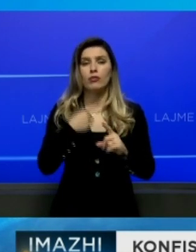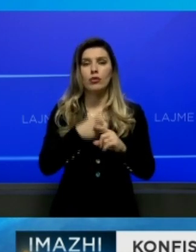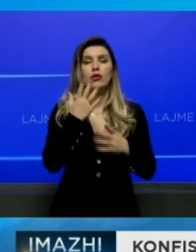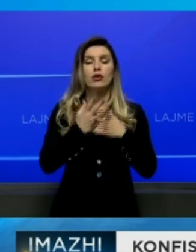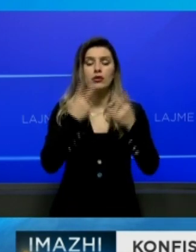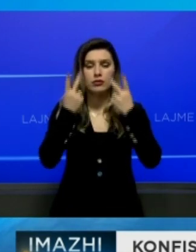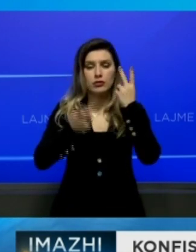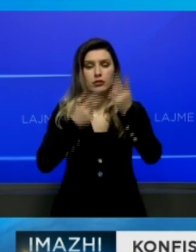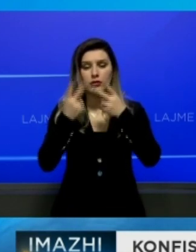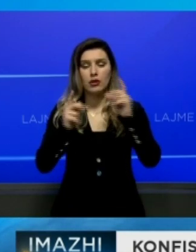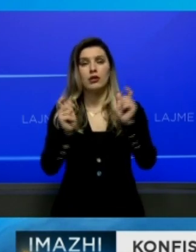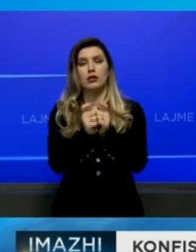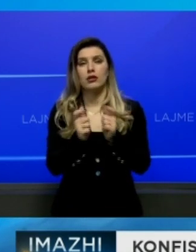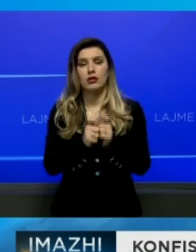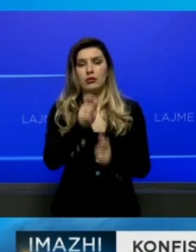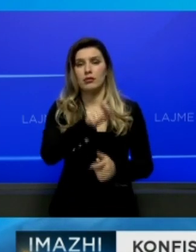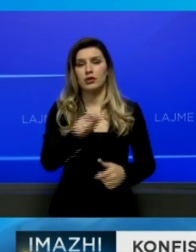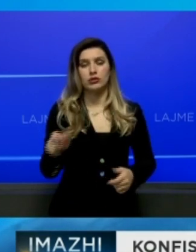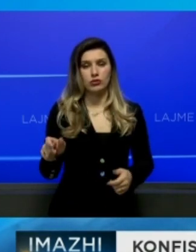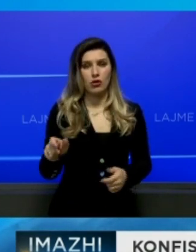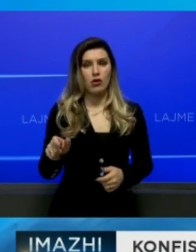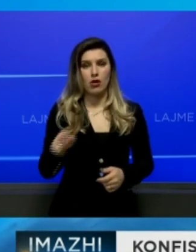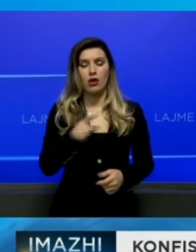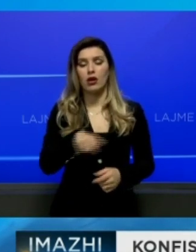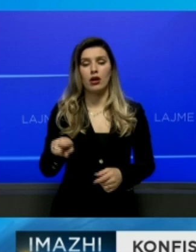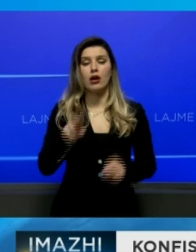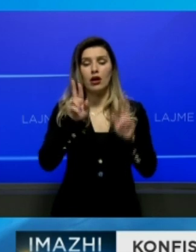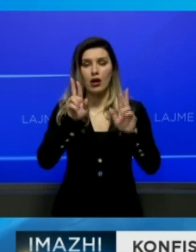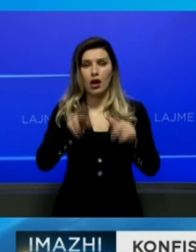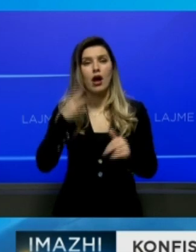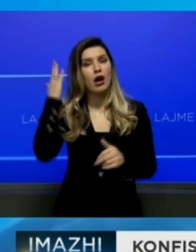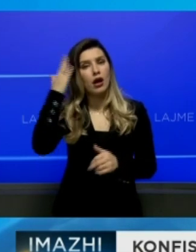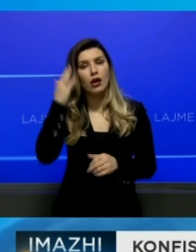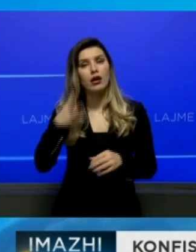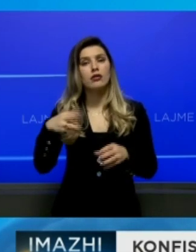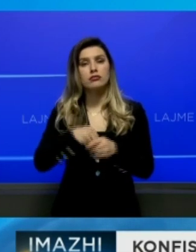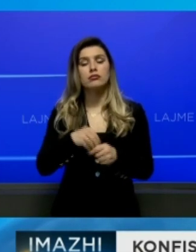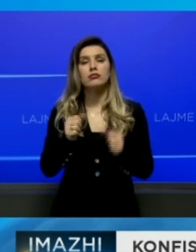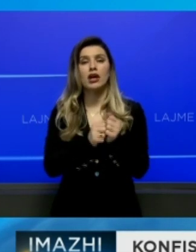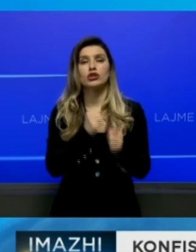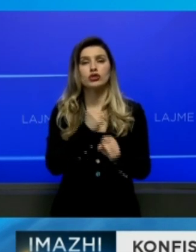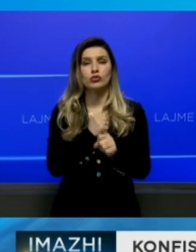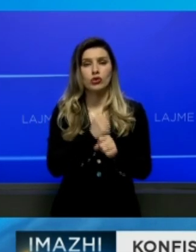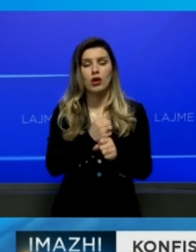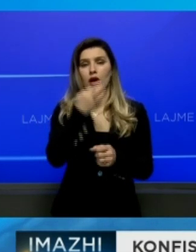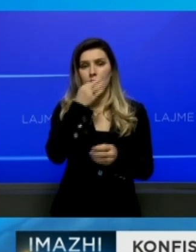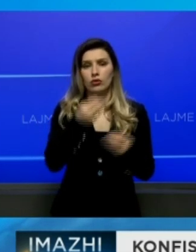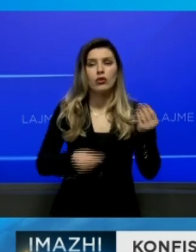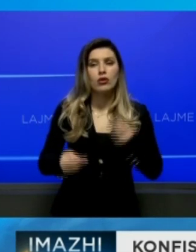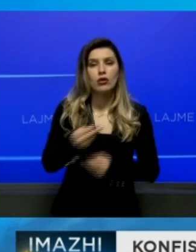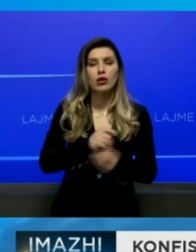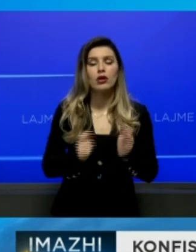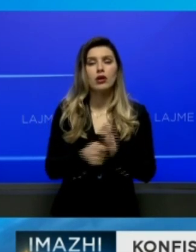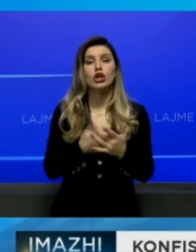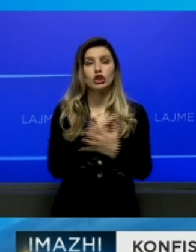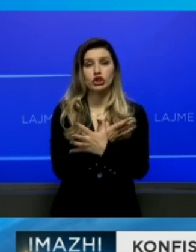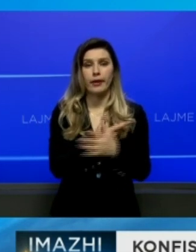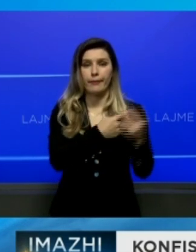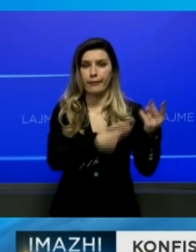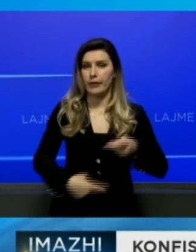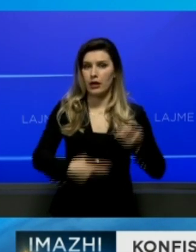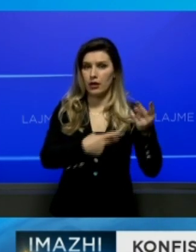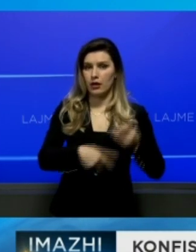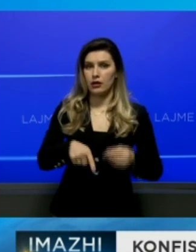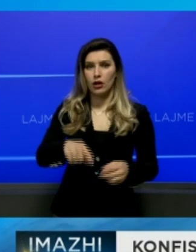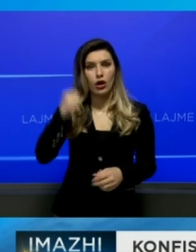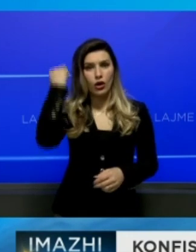zhvilluara janë identifikuar personat e dyshuar, të cilët dyshoheshin se në bashkëveprim trafikonin narkotik nga Shqipëria në Kosovë dhe